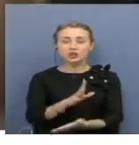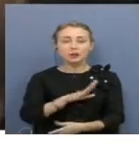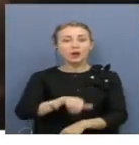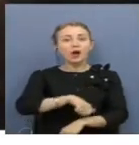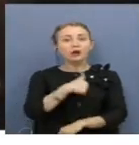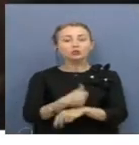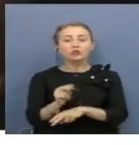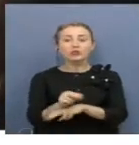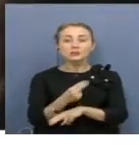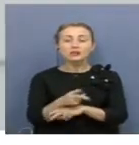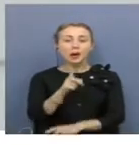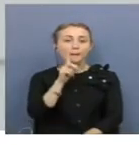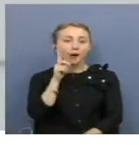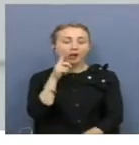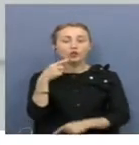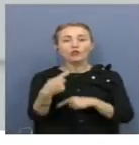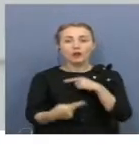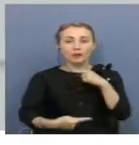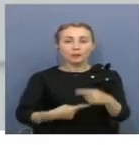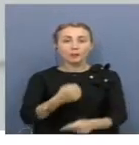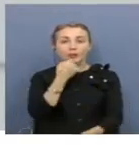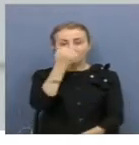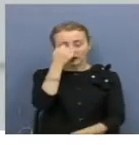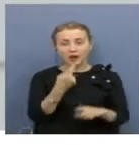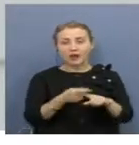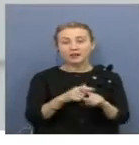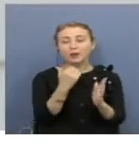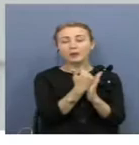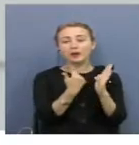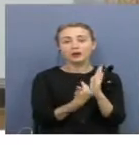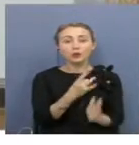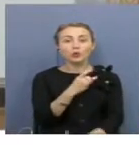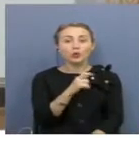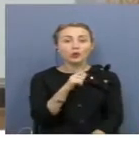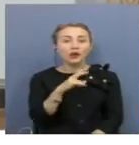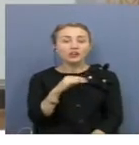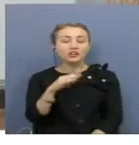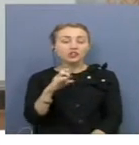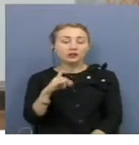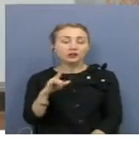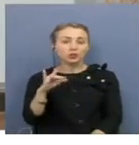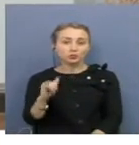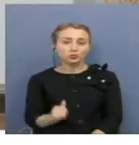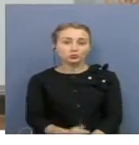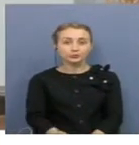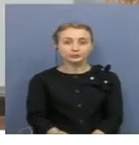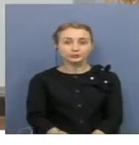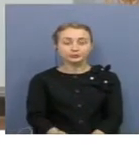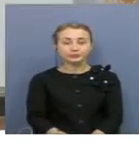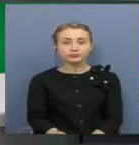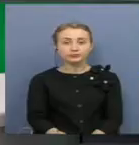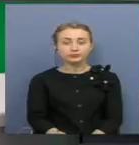екенін жеткізді. Бұл да кезекті рухани кемелденудің белгісі. Болса Жақсыбай, Бауыржан Смағұлов, Шоқан Таукеев, Көкше ақпарат.